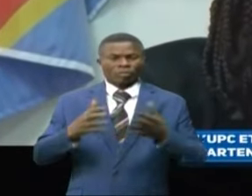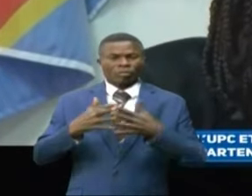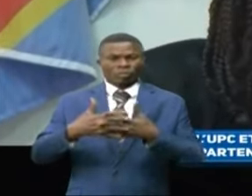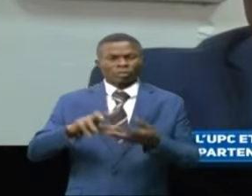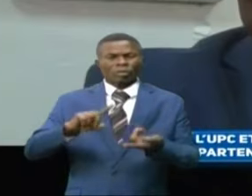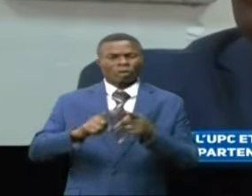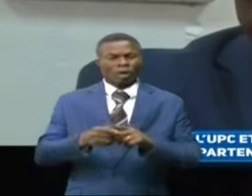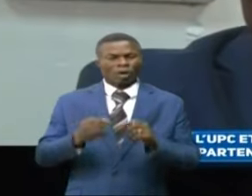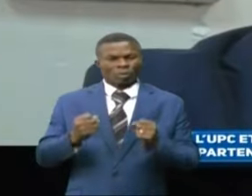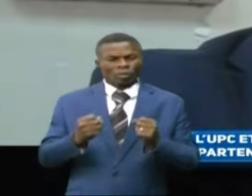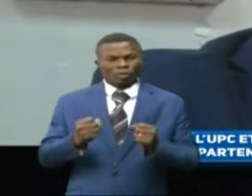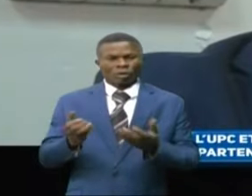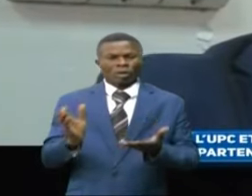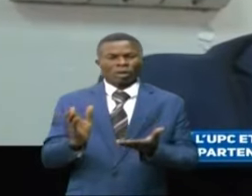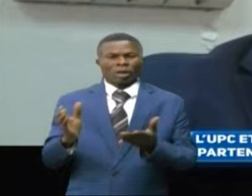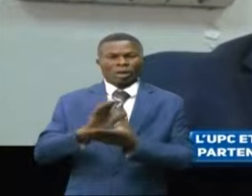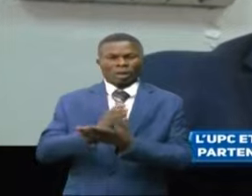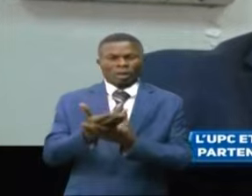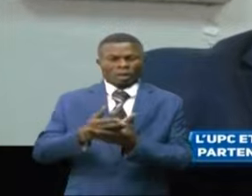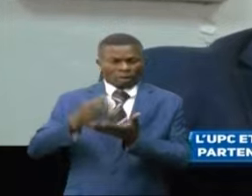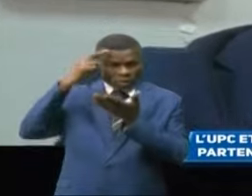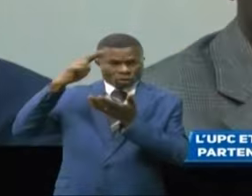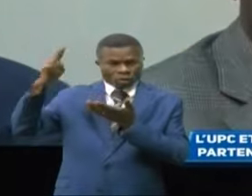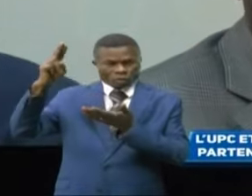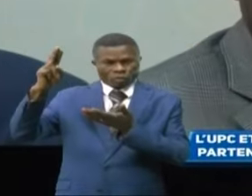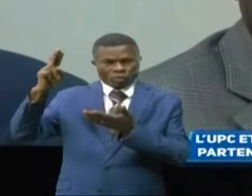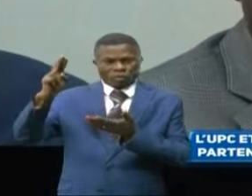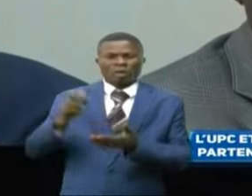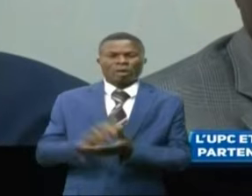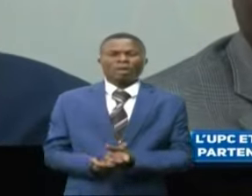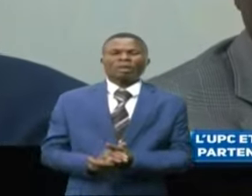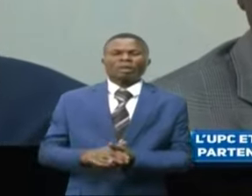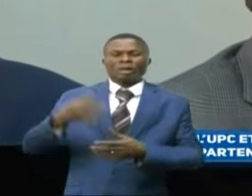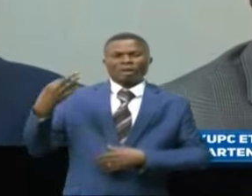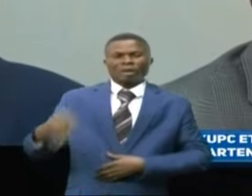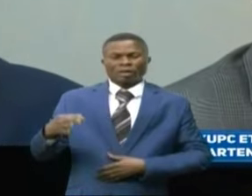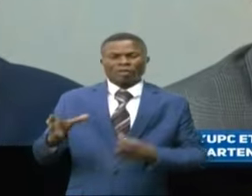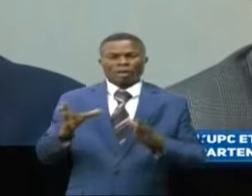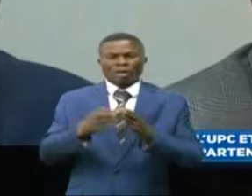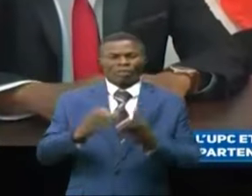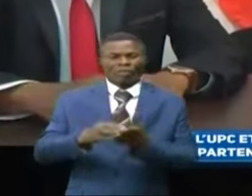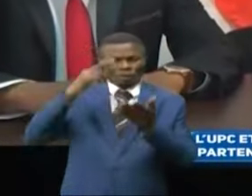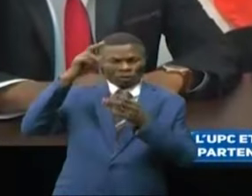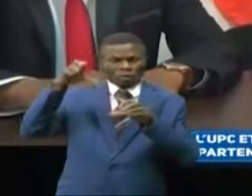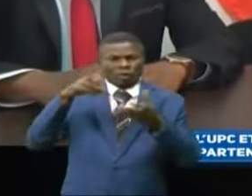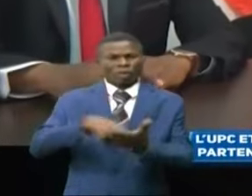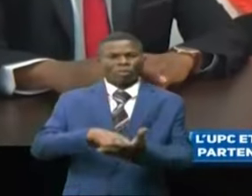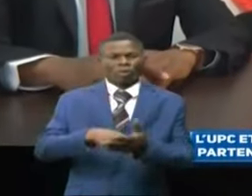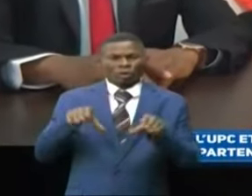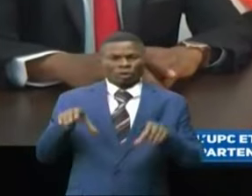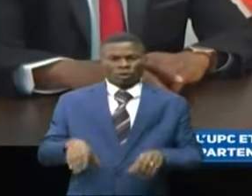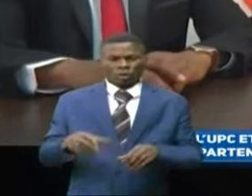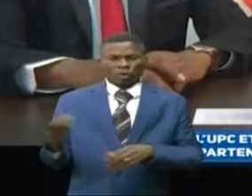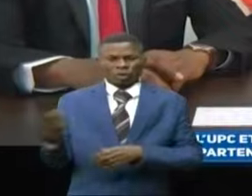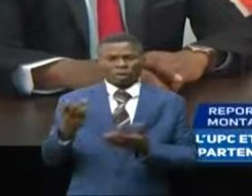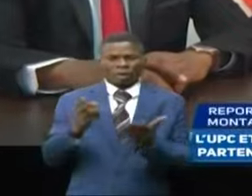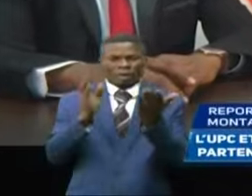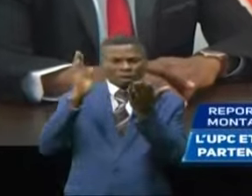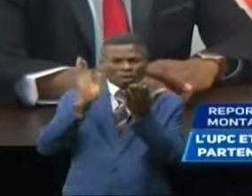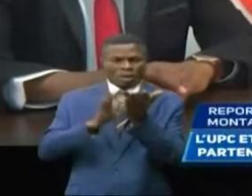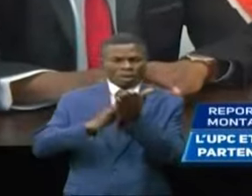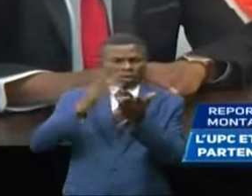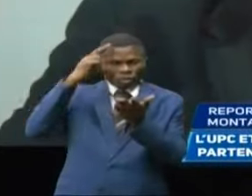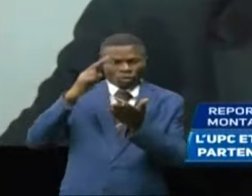partenariat scellé entre l'Université Paris-Saclay et l'UPC. Les deux établissements universitaires comptent donc